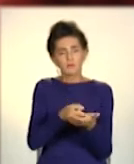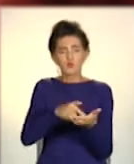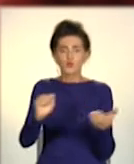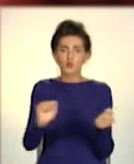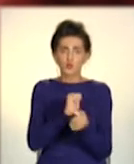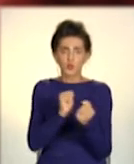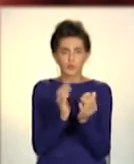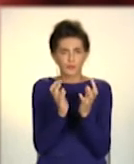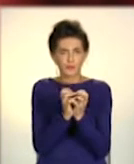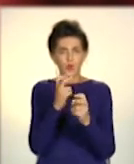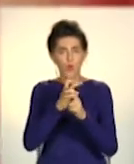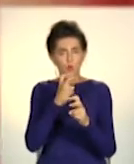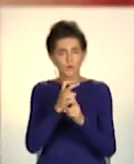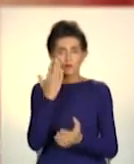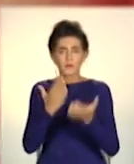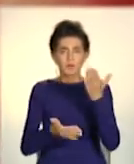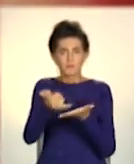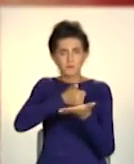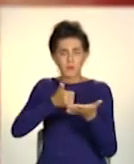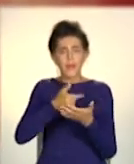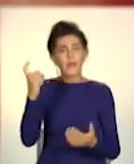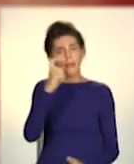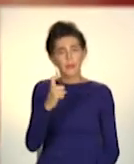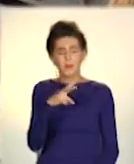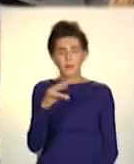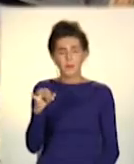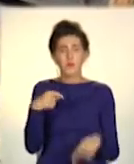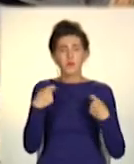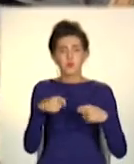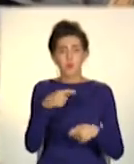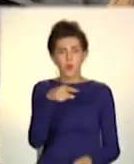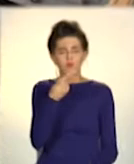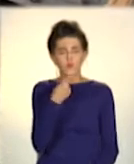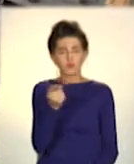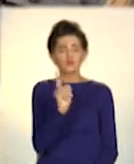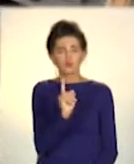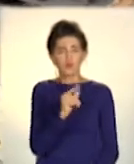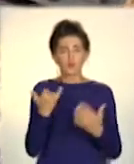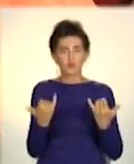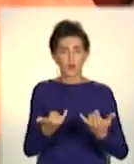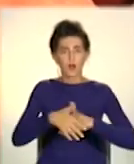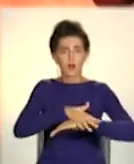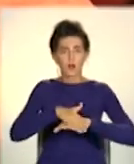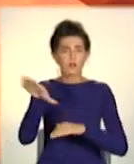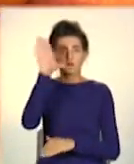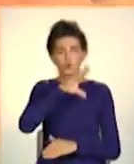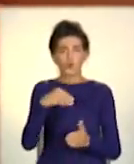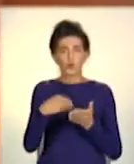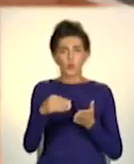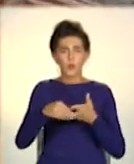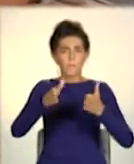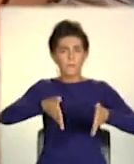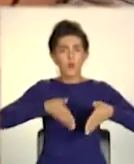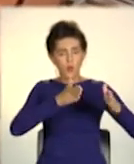та зморщеною кісточкою, сильно оброблений хімікатами. Та продавчиня Ніна запевняє, зараз на ринку ця продукція з місцевих